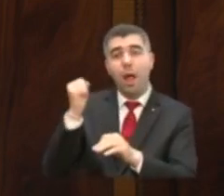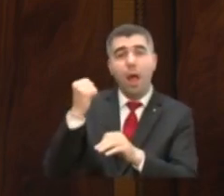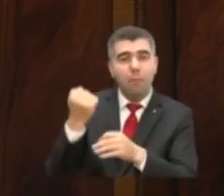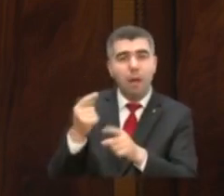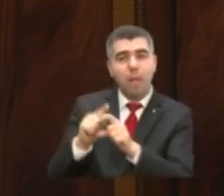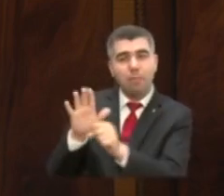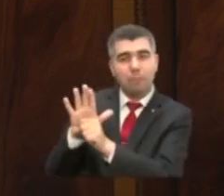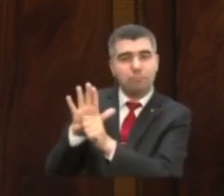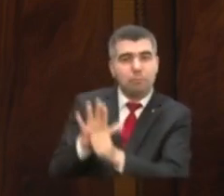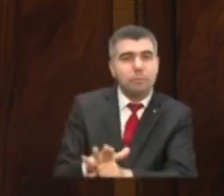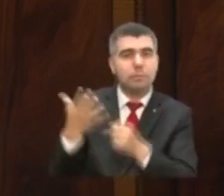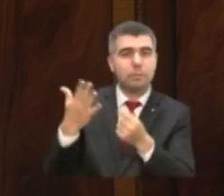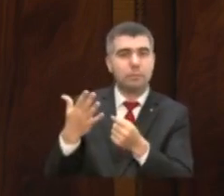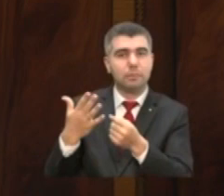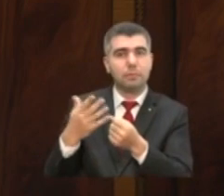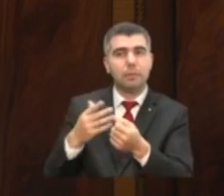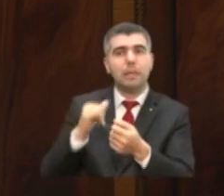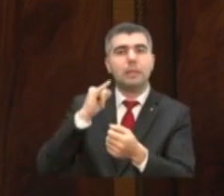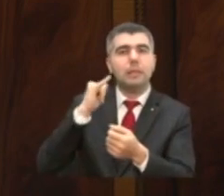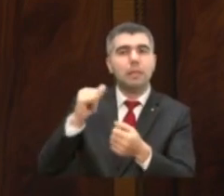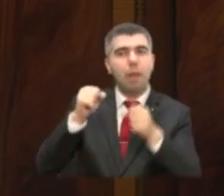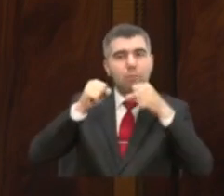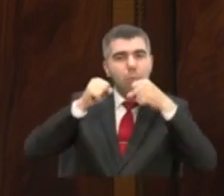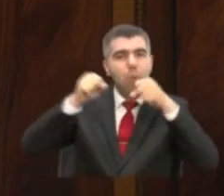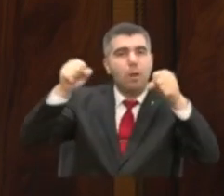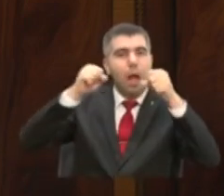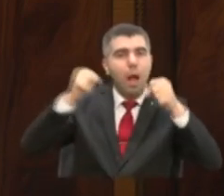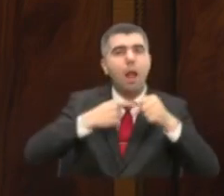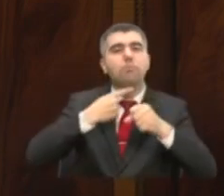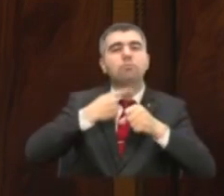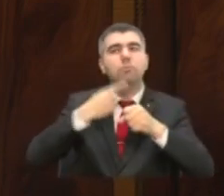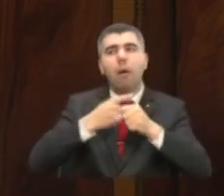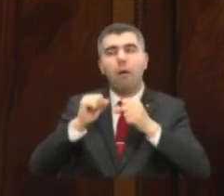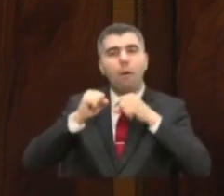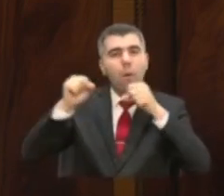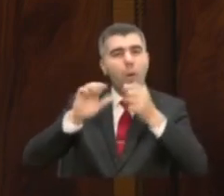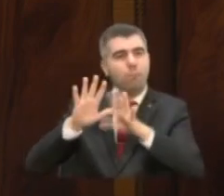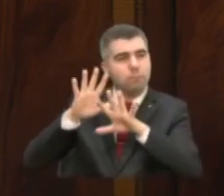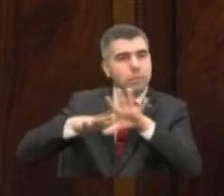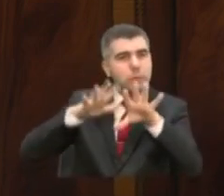التهميش، وبعدما أن جفت حناجرهم في المظاهرات والاحتجاجات،